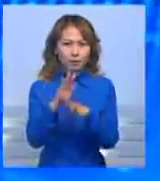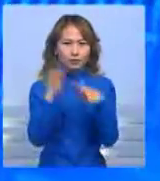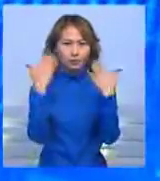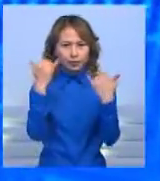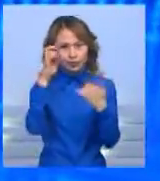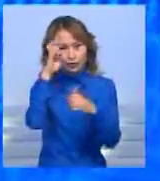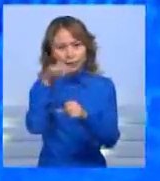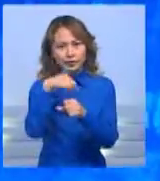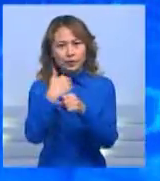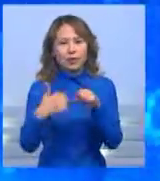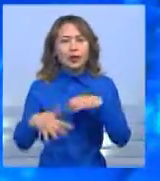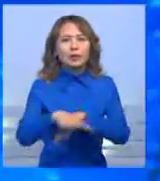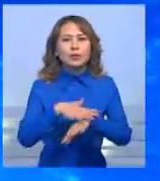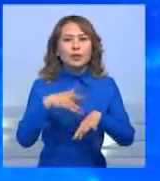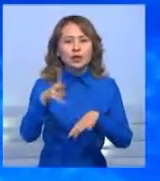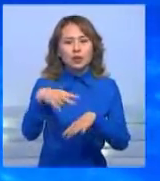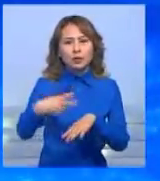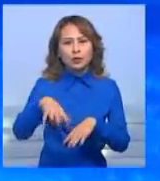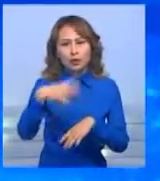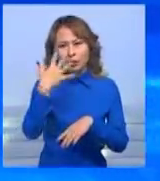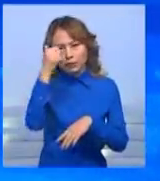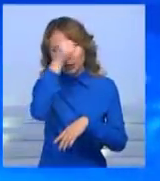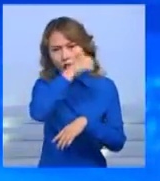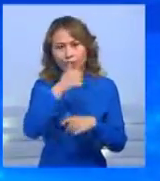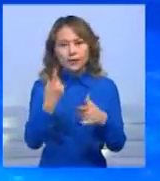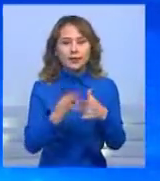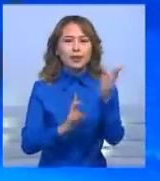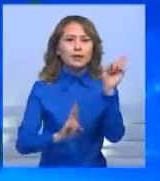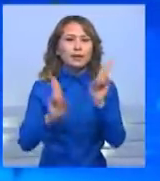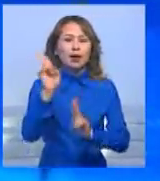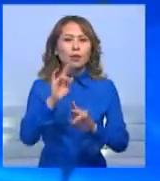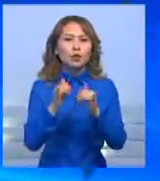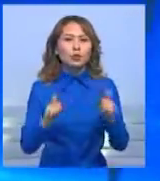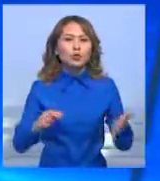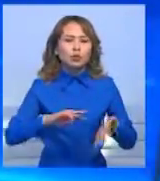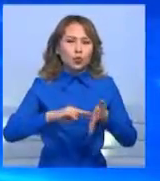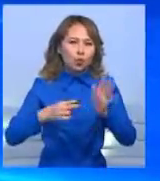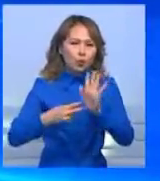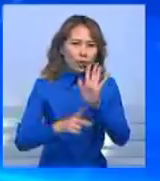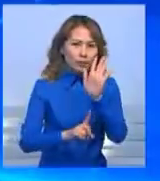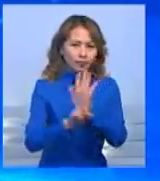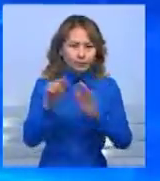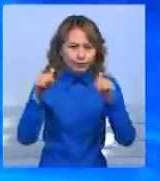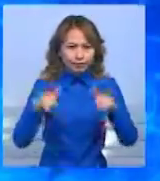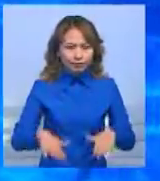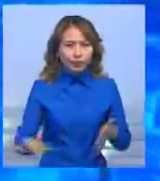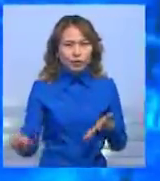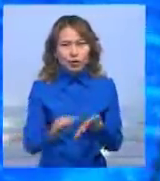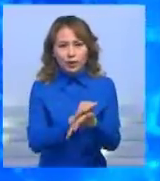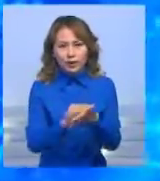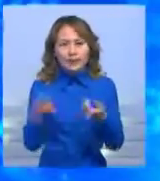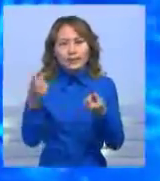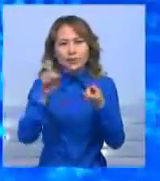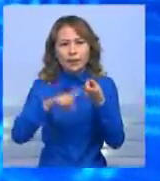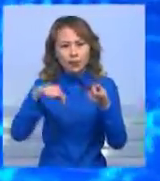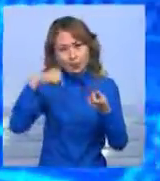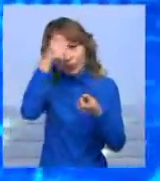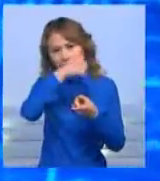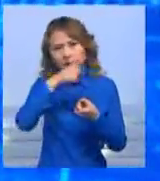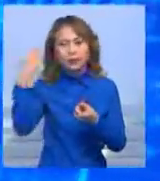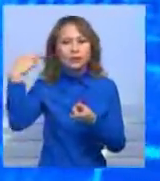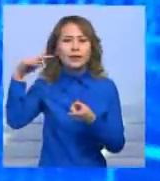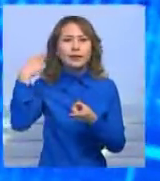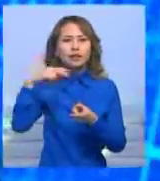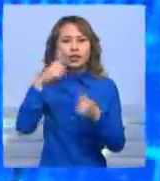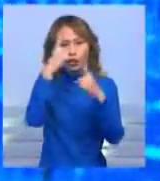Сондай-ақ, бүгін мемлекет басшысы еліміздің 2025 жылға дейінгі стратегиялық даму жоспарын мақұлдады. Осы құжатқа сәйкес